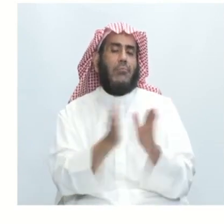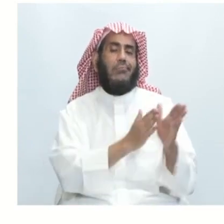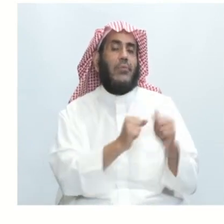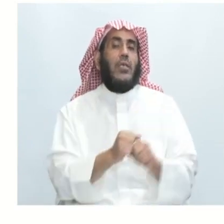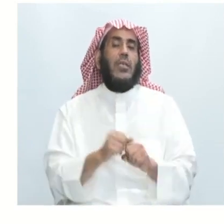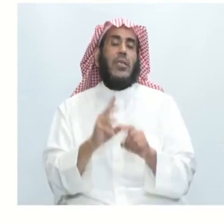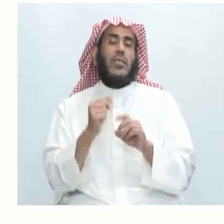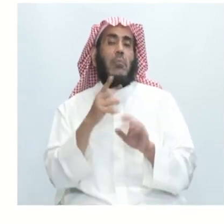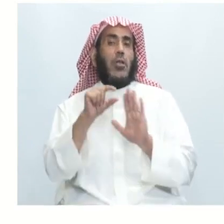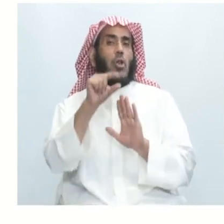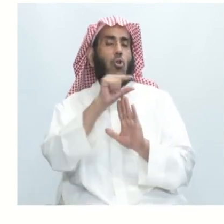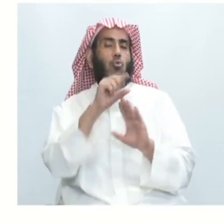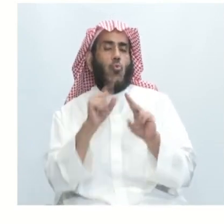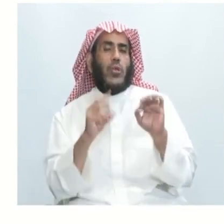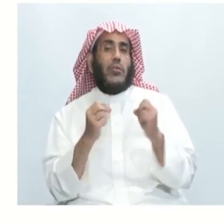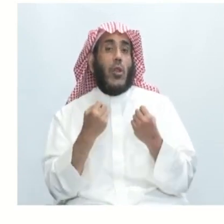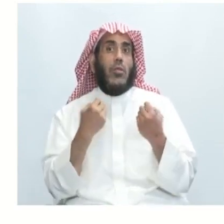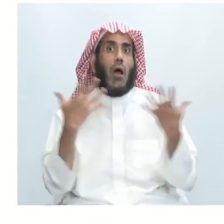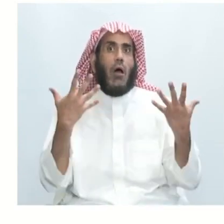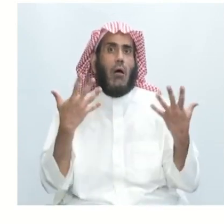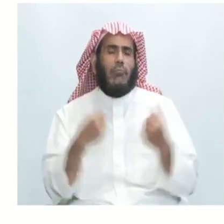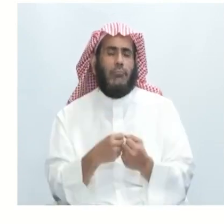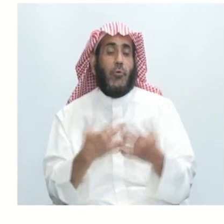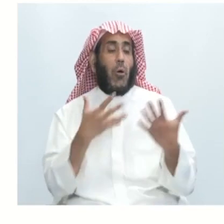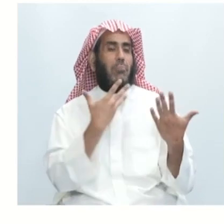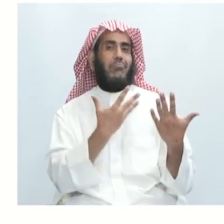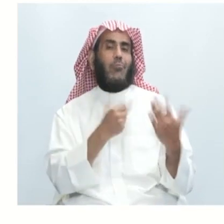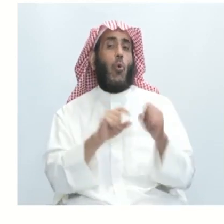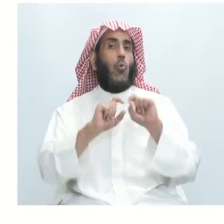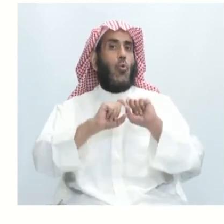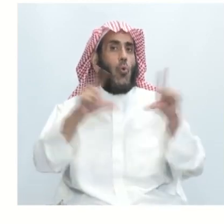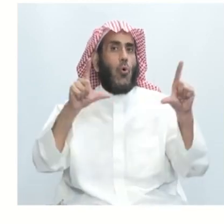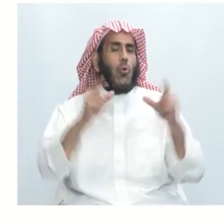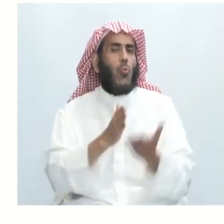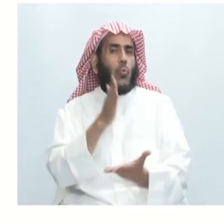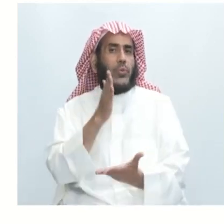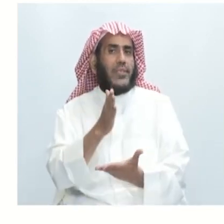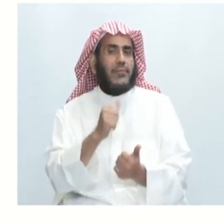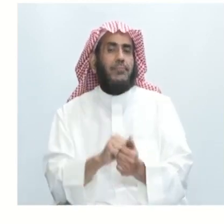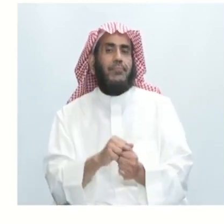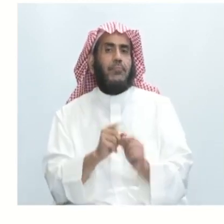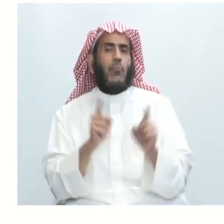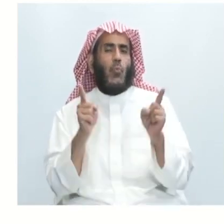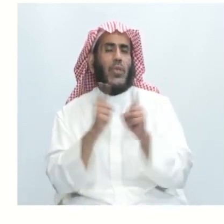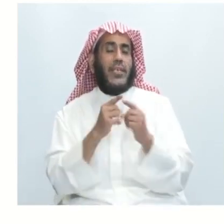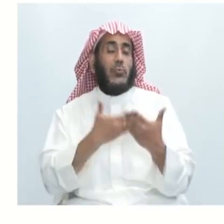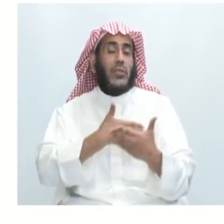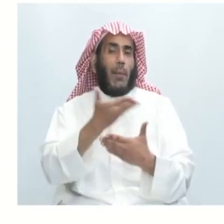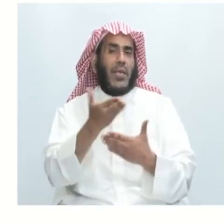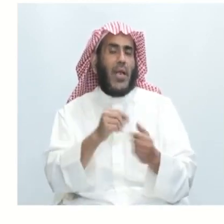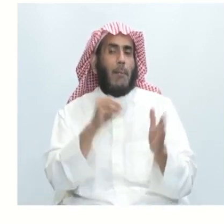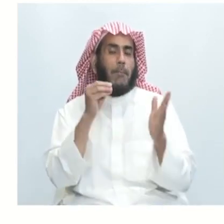سمات العنوان الجيد الاثاره كذلك الوضوح والصدق والايجاز والتعبير عن